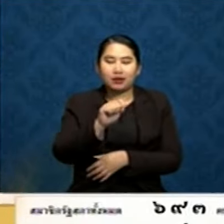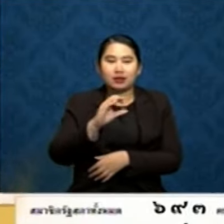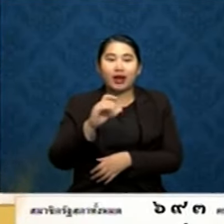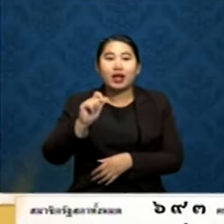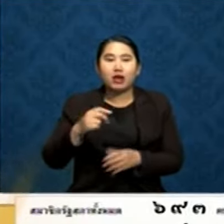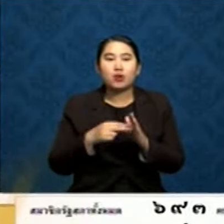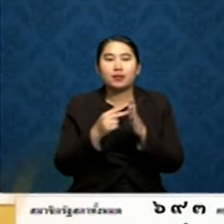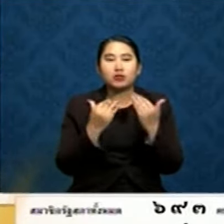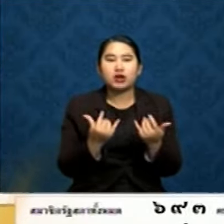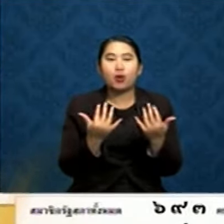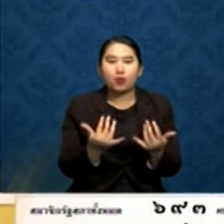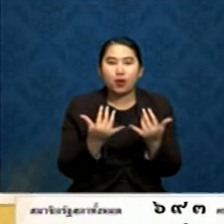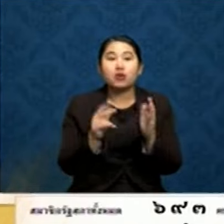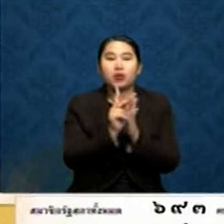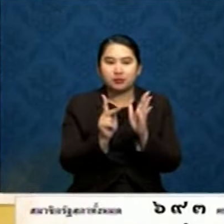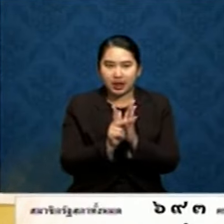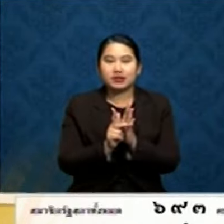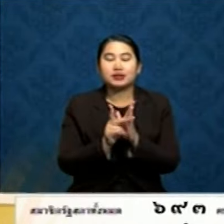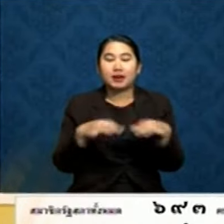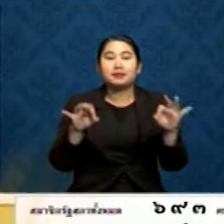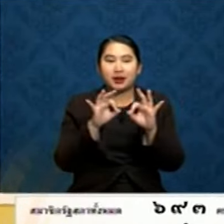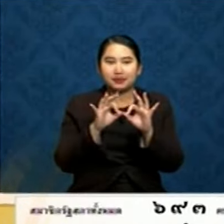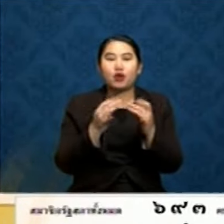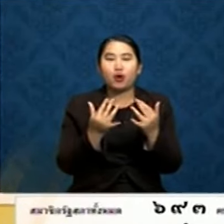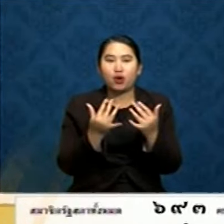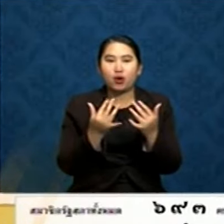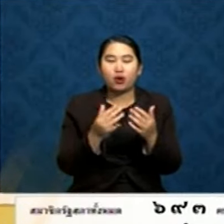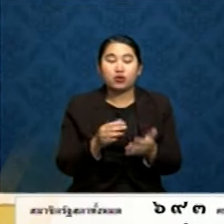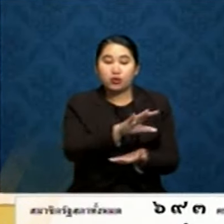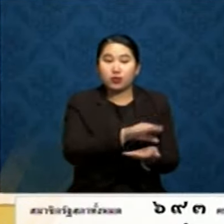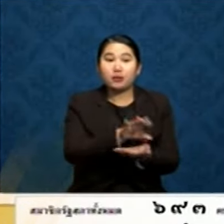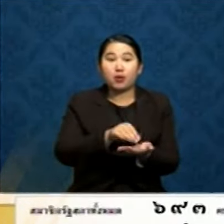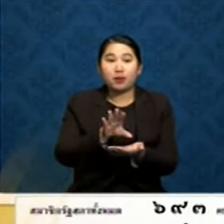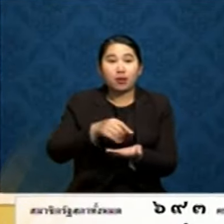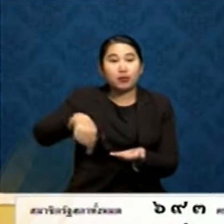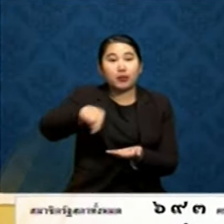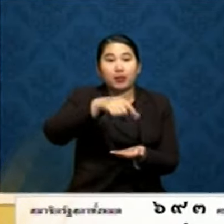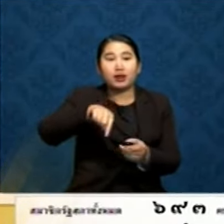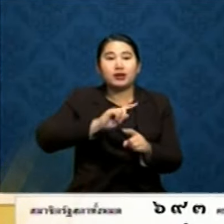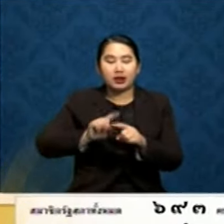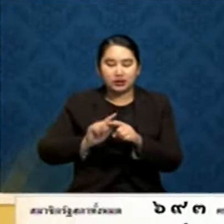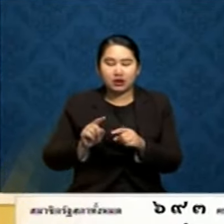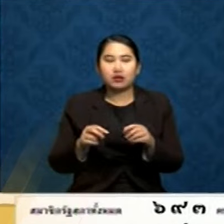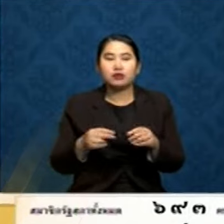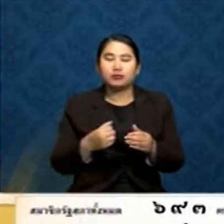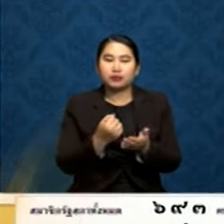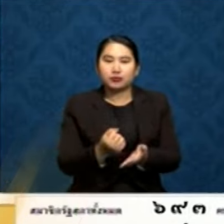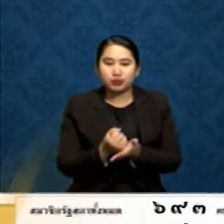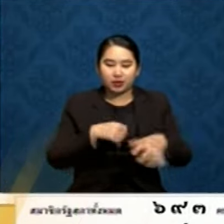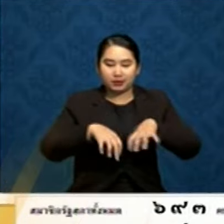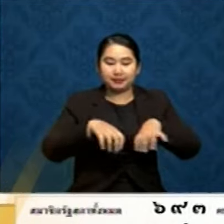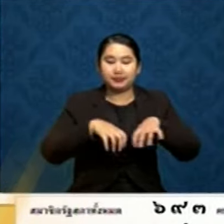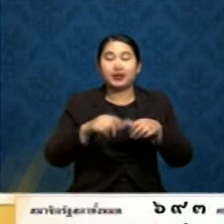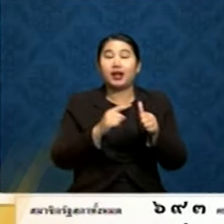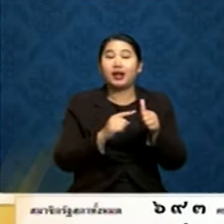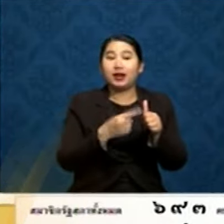เงื่อนไขเพื่อให้เกิดการหมุนเวียนเศรษฐกิจเหมือนเดิมค่ะหลังจากนี้จะมีการประกาศวันแจกที่ชัดเจนอีกครั้งแต่ในมุมคุณจิรพันธ์บอก